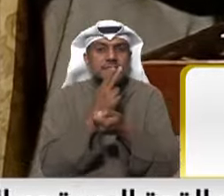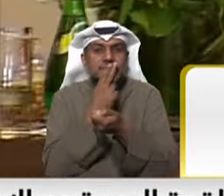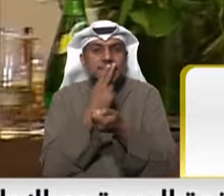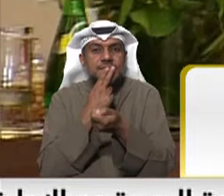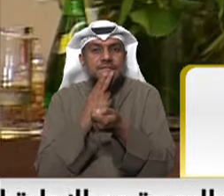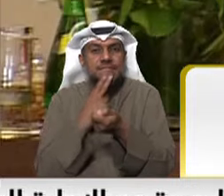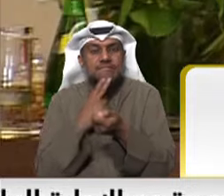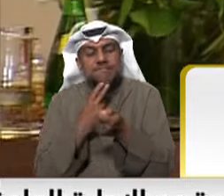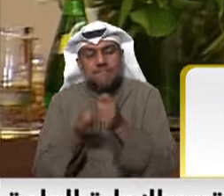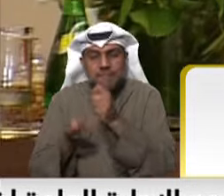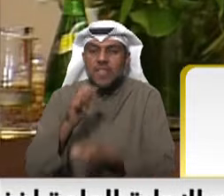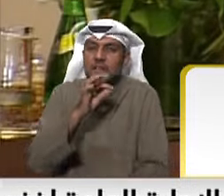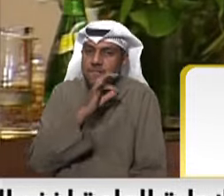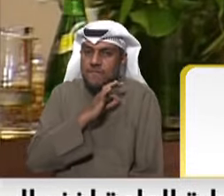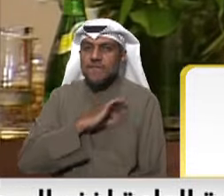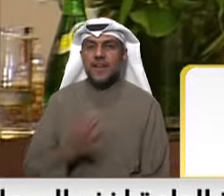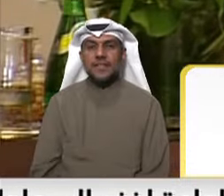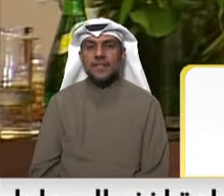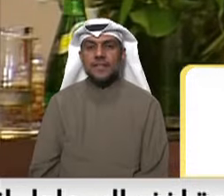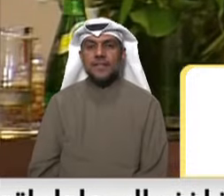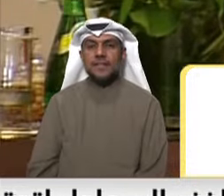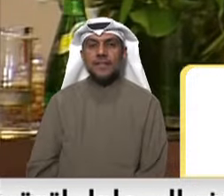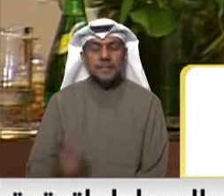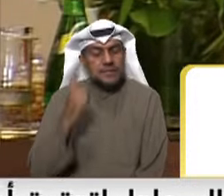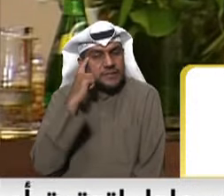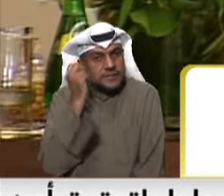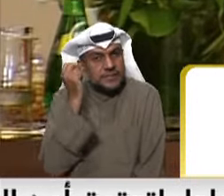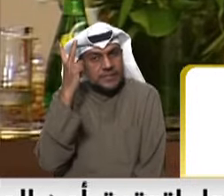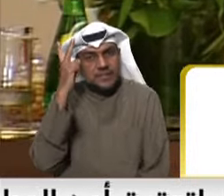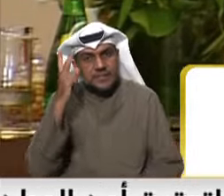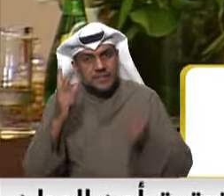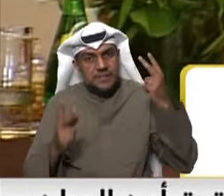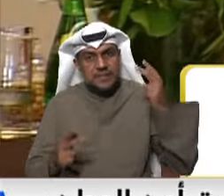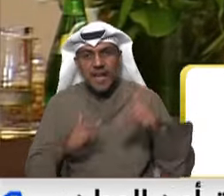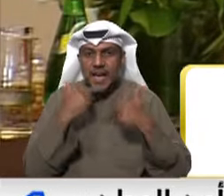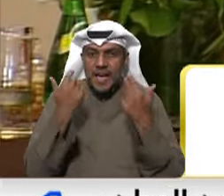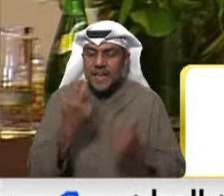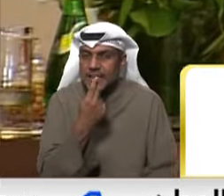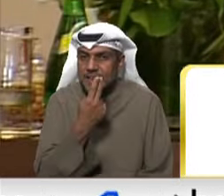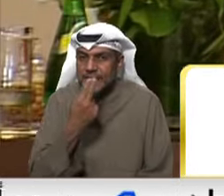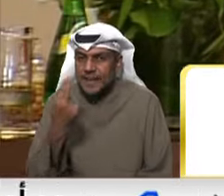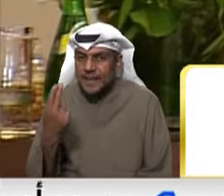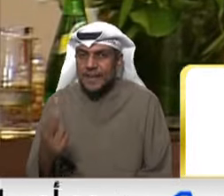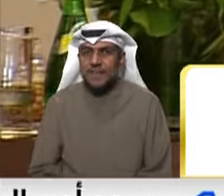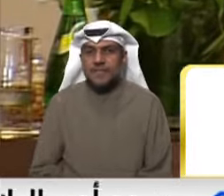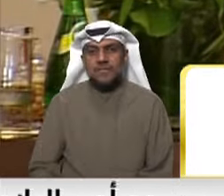صديقة للبيئة عبر المشاريع الخضراء والطاقة النظيفة.